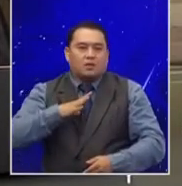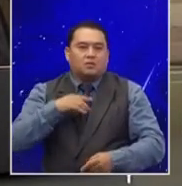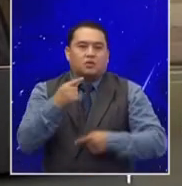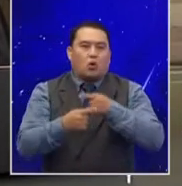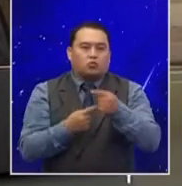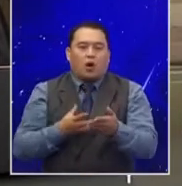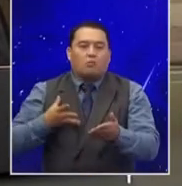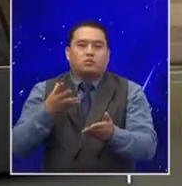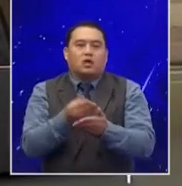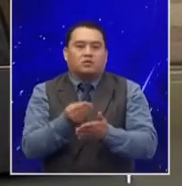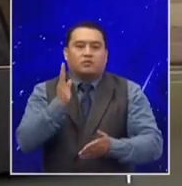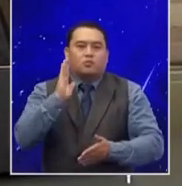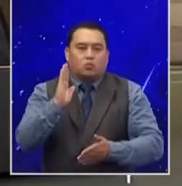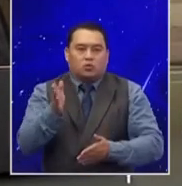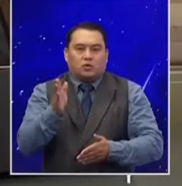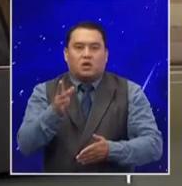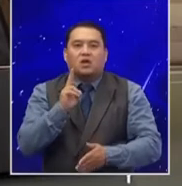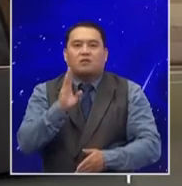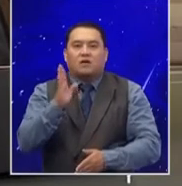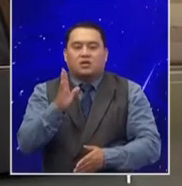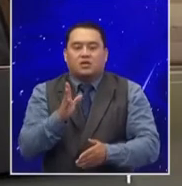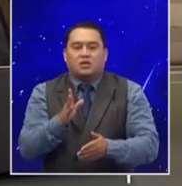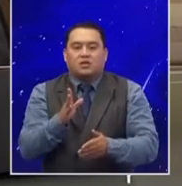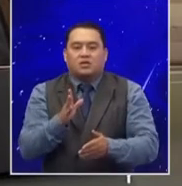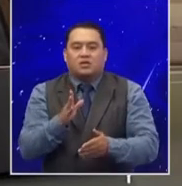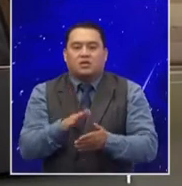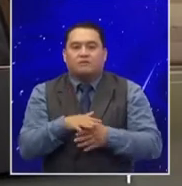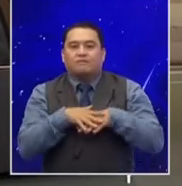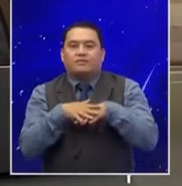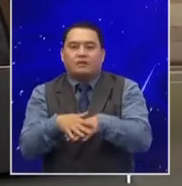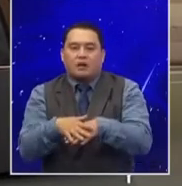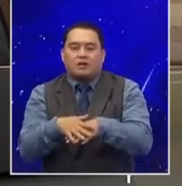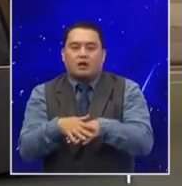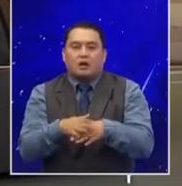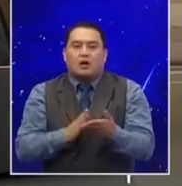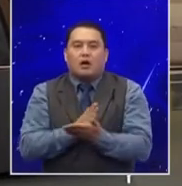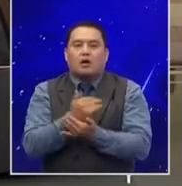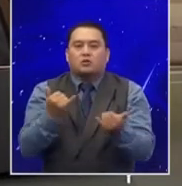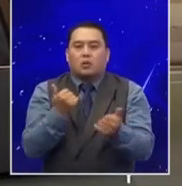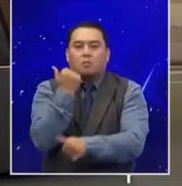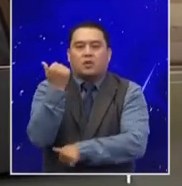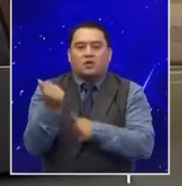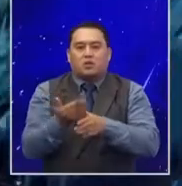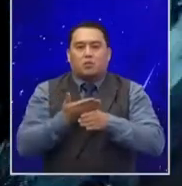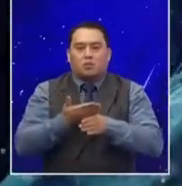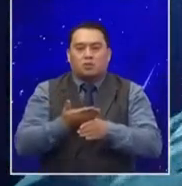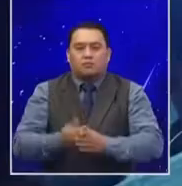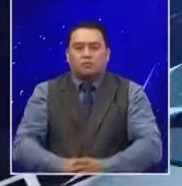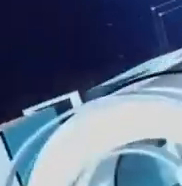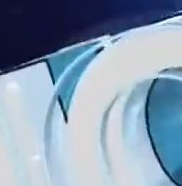будут оплачивать квартирность оперативно-следственной части, именно оказание материальной помощи.